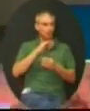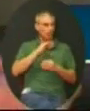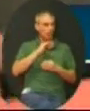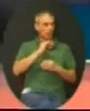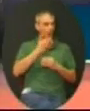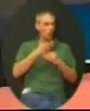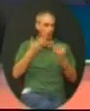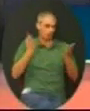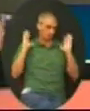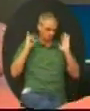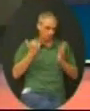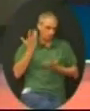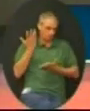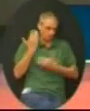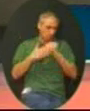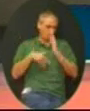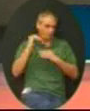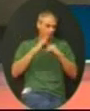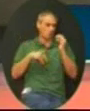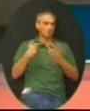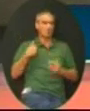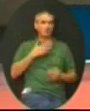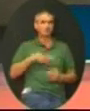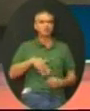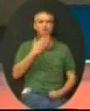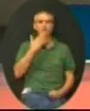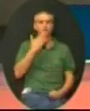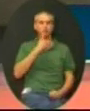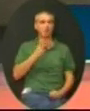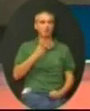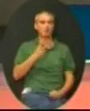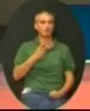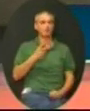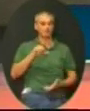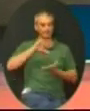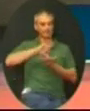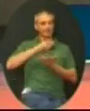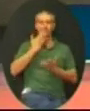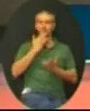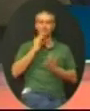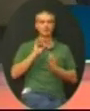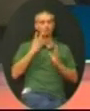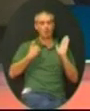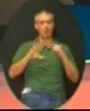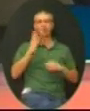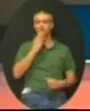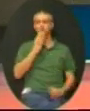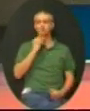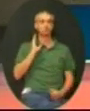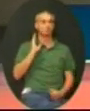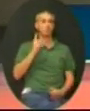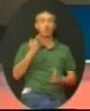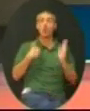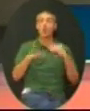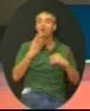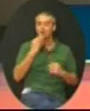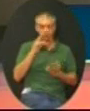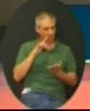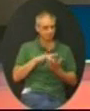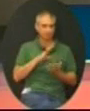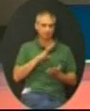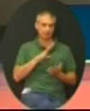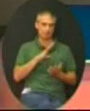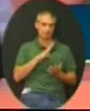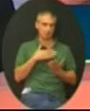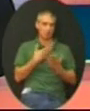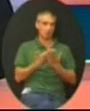כן, גמרנו, לבנות. כי אני רוצה ירושלים, בירת ישראל, עם רוב יהודי. והרוב היהודי נמצא בסכנה.